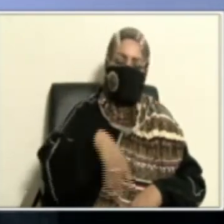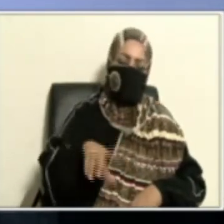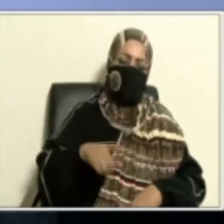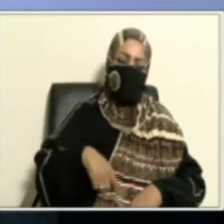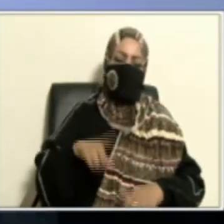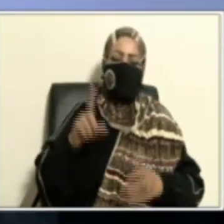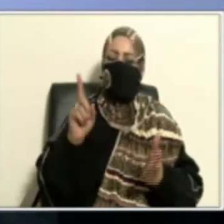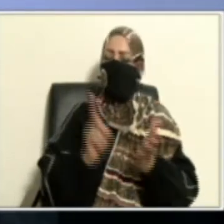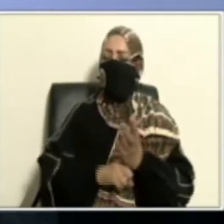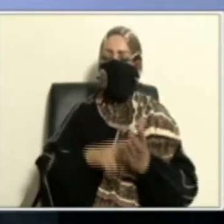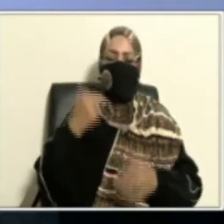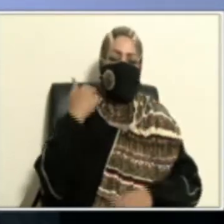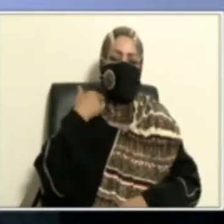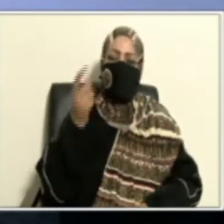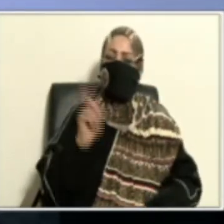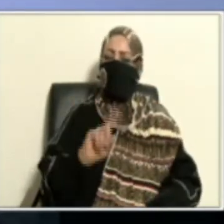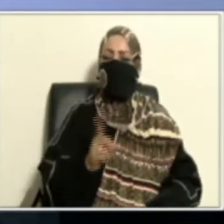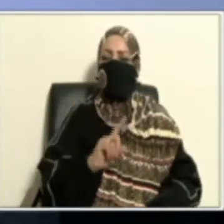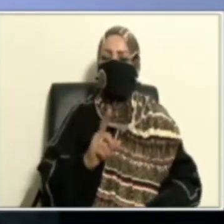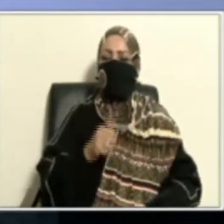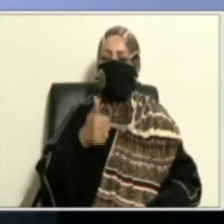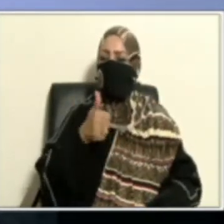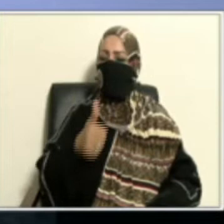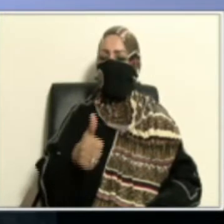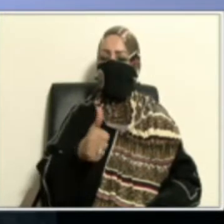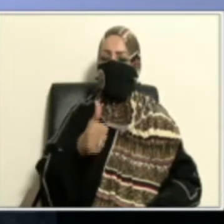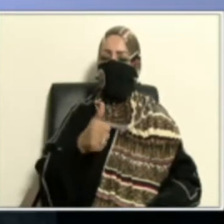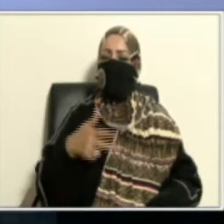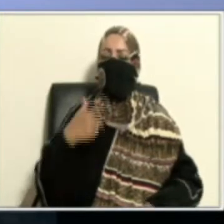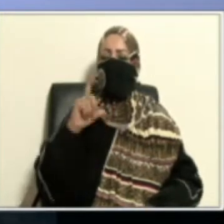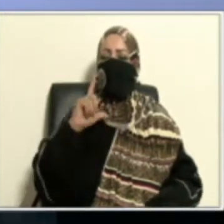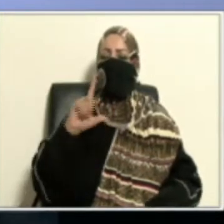في الجميع. بارك الله فيك. ماشي الله يبارك فيك.